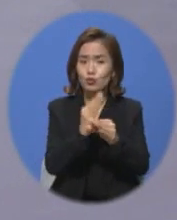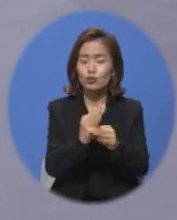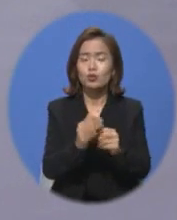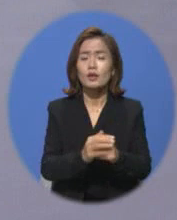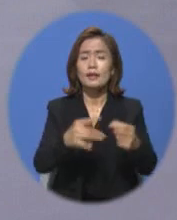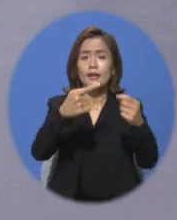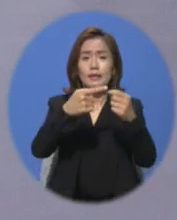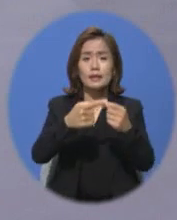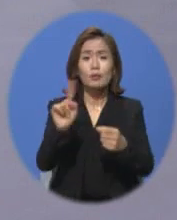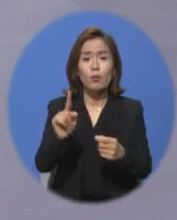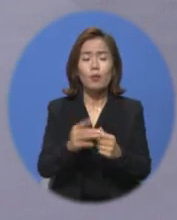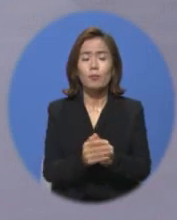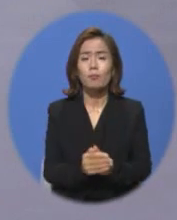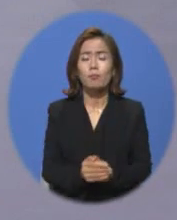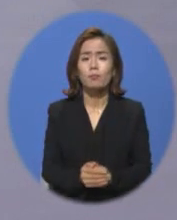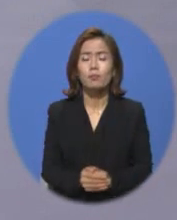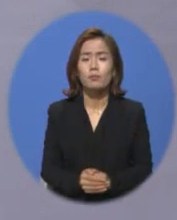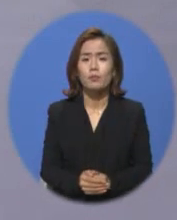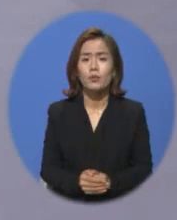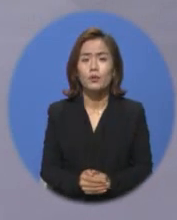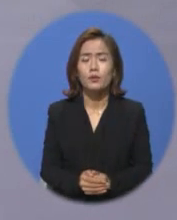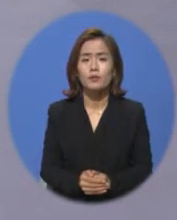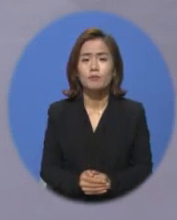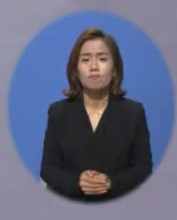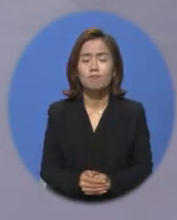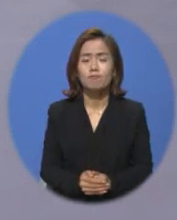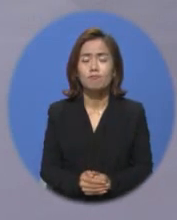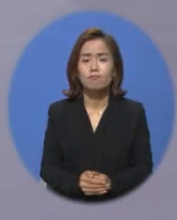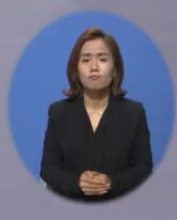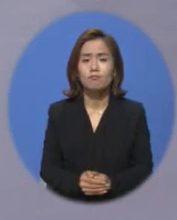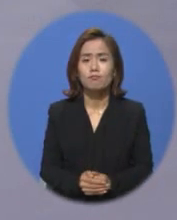드렸듯이,첫번째단계는 문화